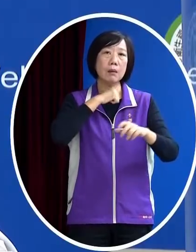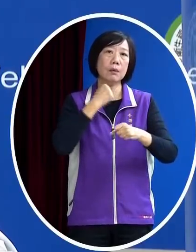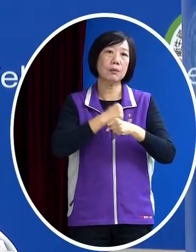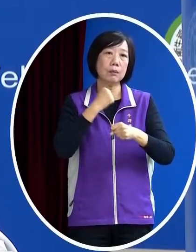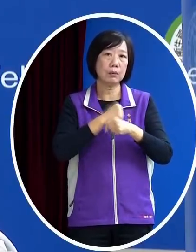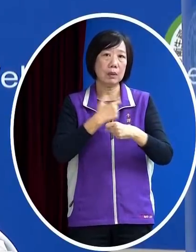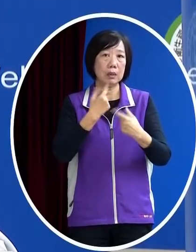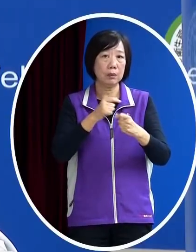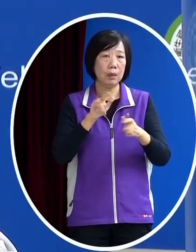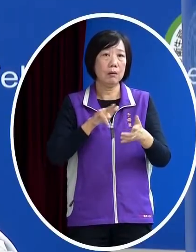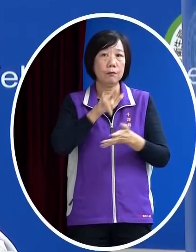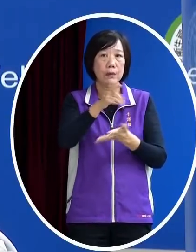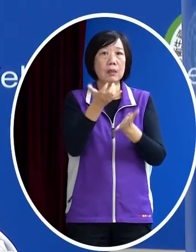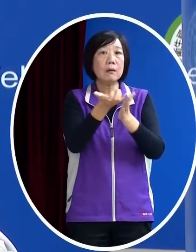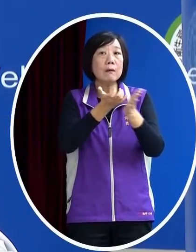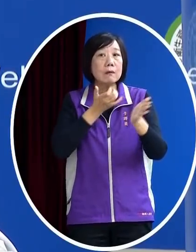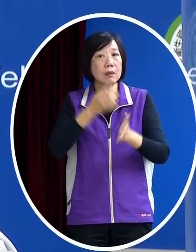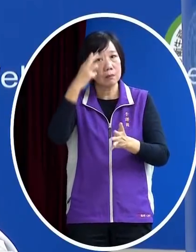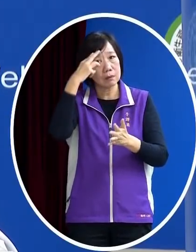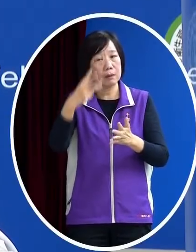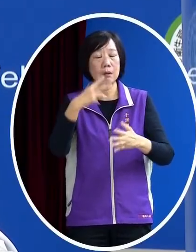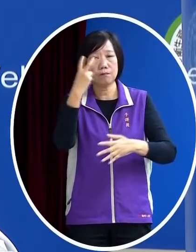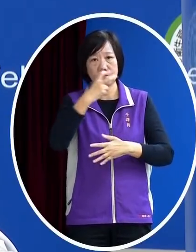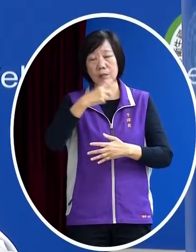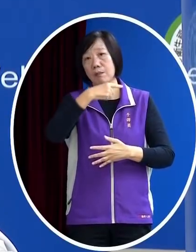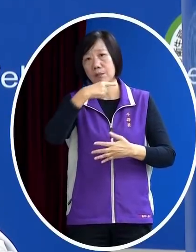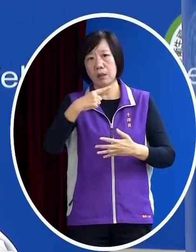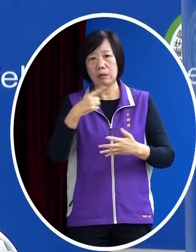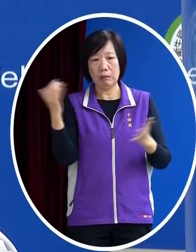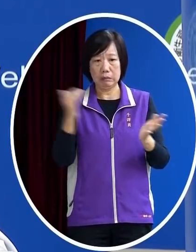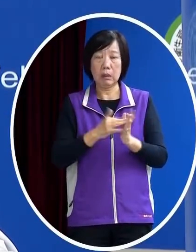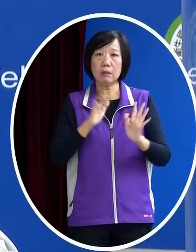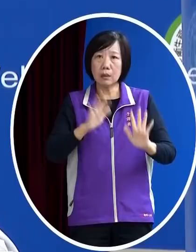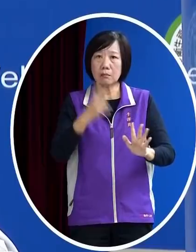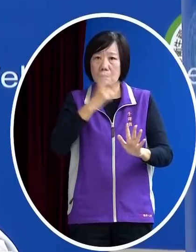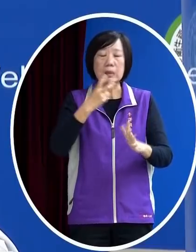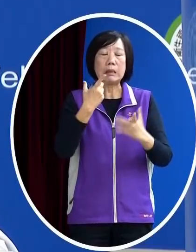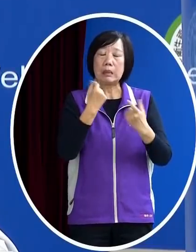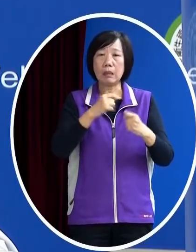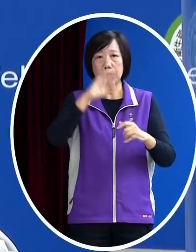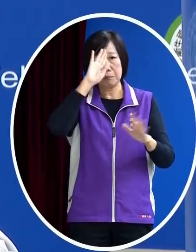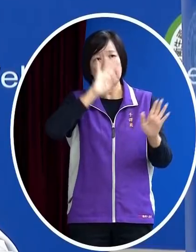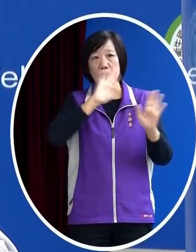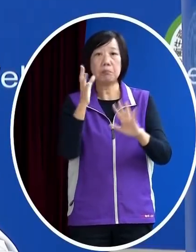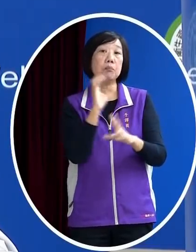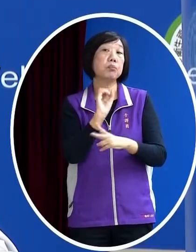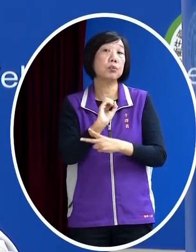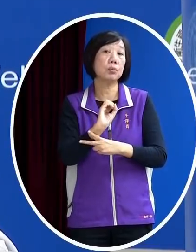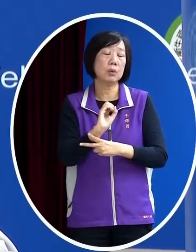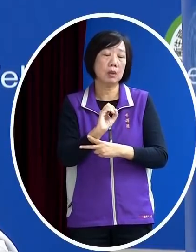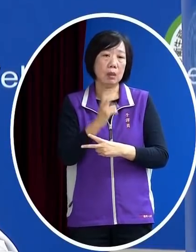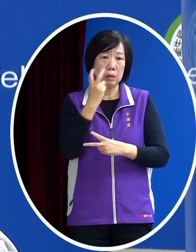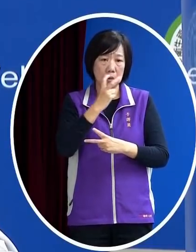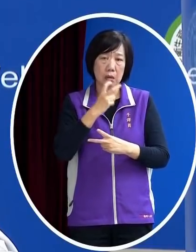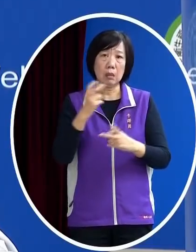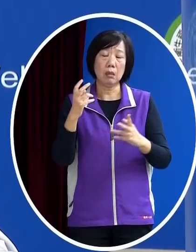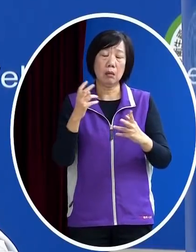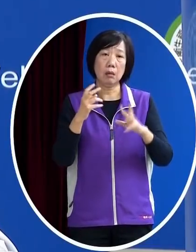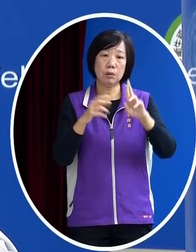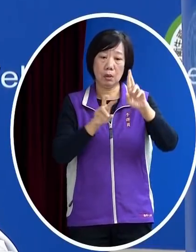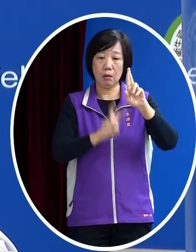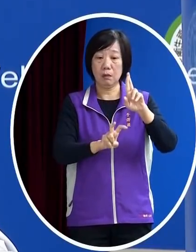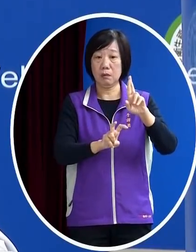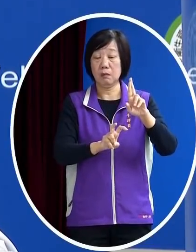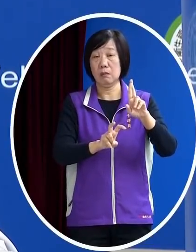告。那入境后至集中检疫所检疫，也是没有症状。那检疫期满哈，裁剪，那今